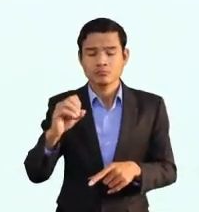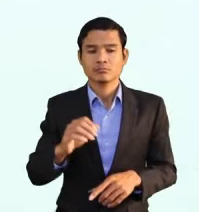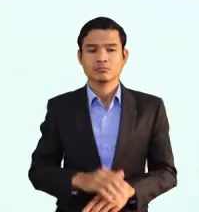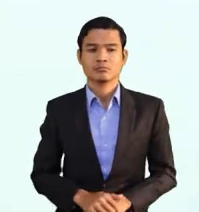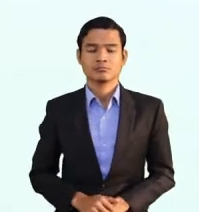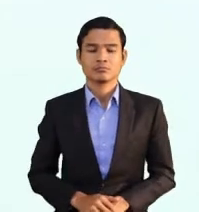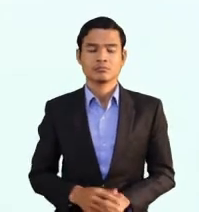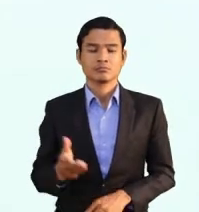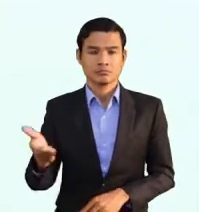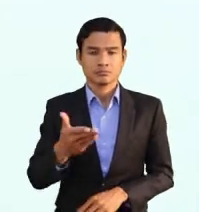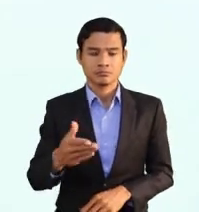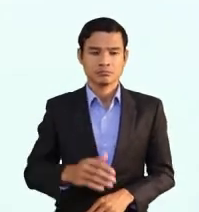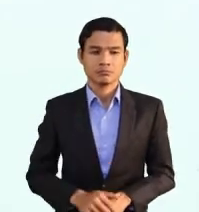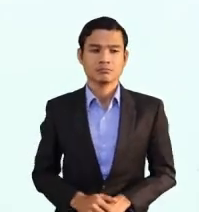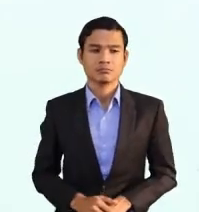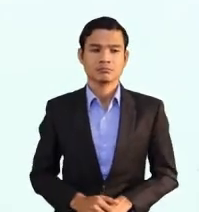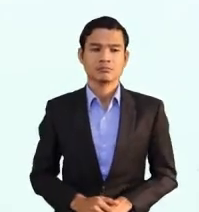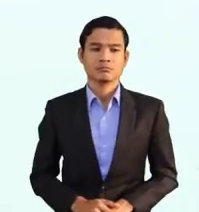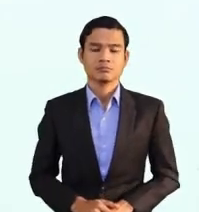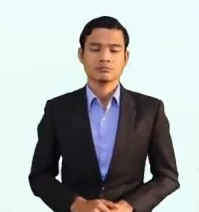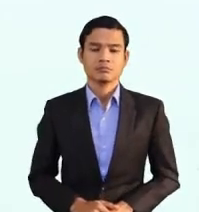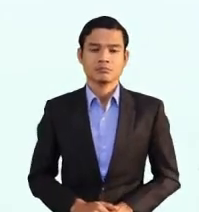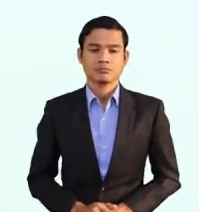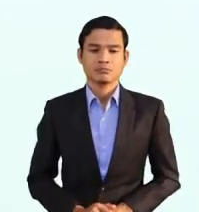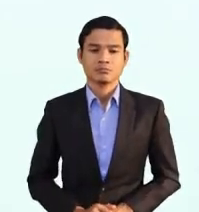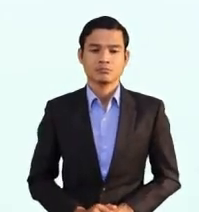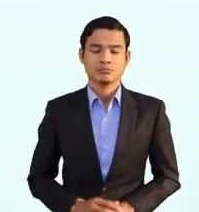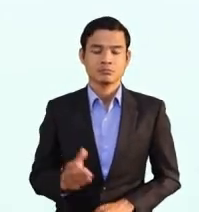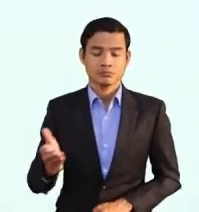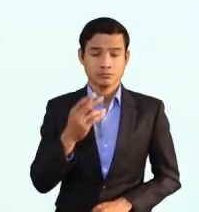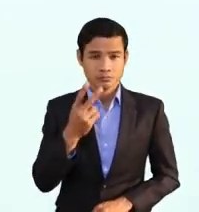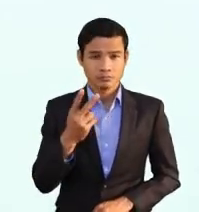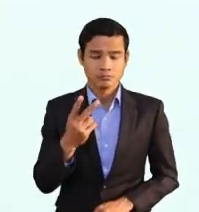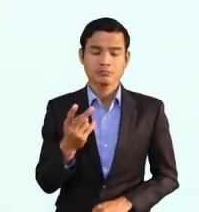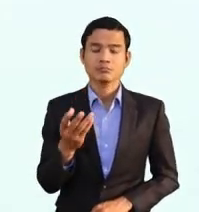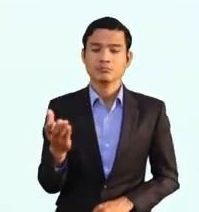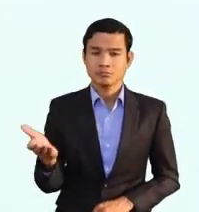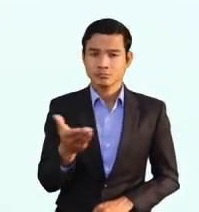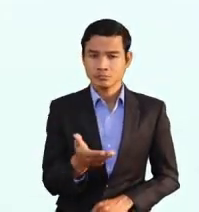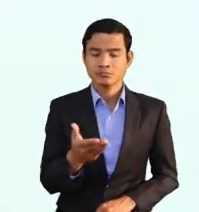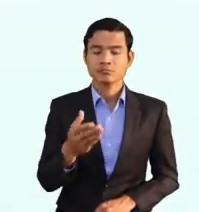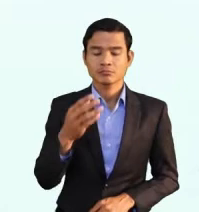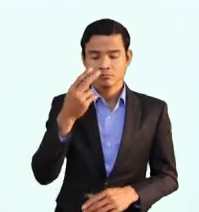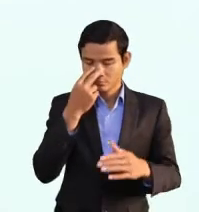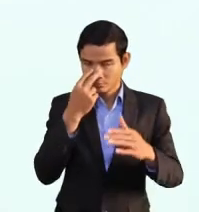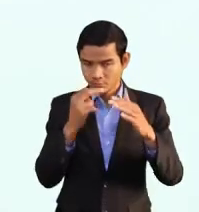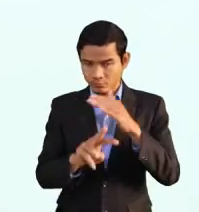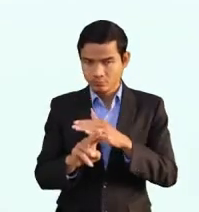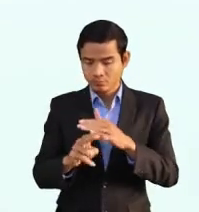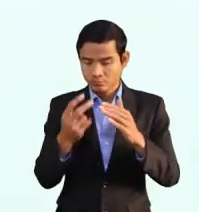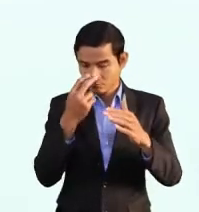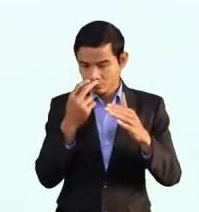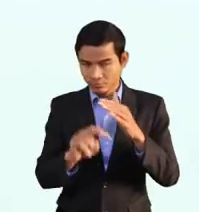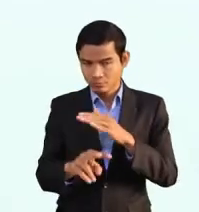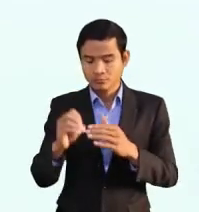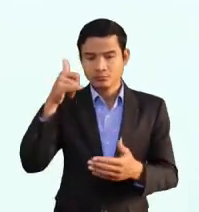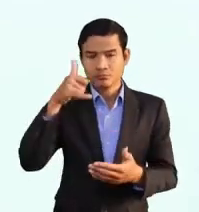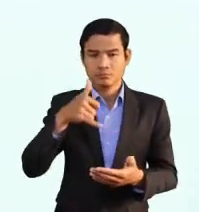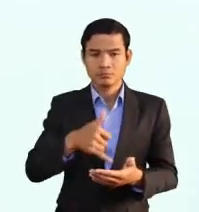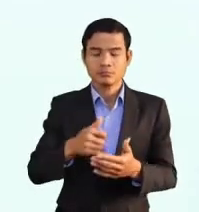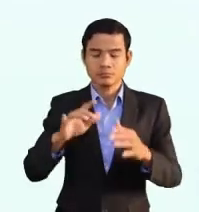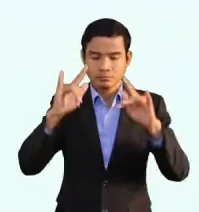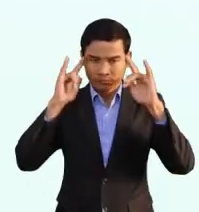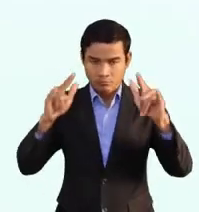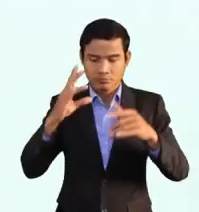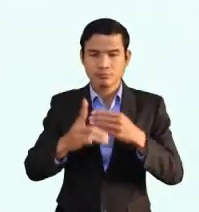kháng chong. Nó còn á. Chà, chẳng con mơ mơ thả. T tiêu lo mơ thả ta thằng này nè kêu nâng bằng